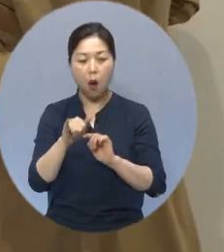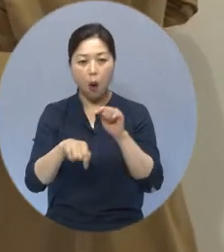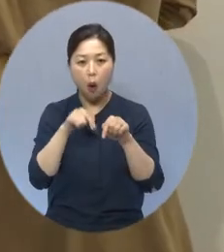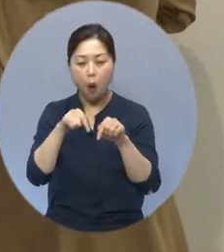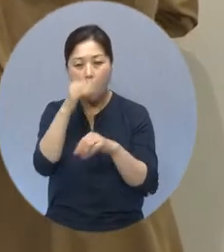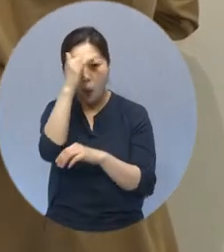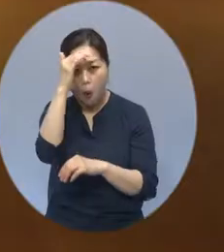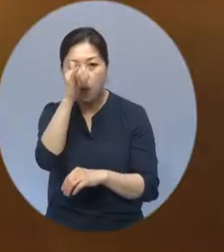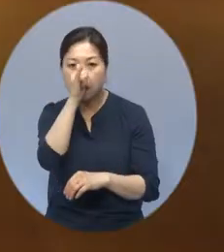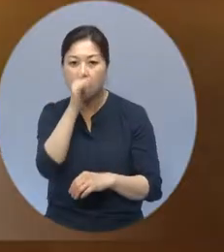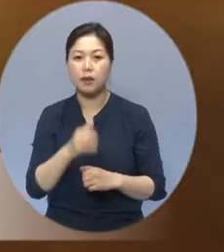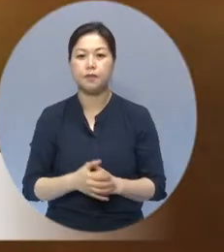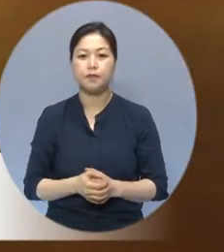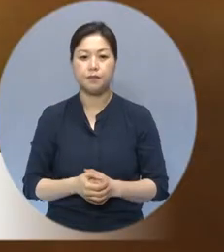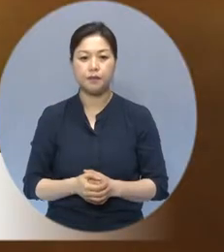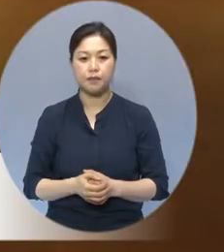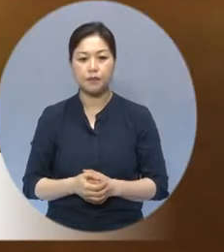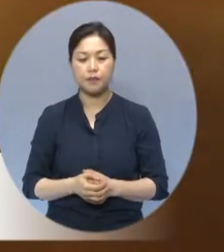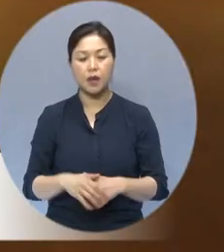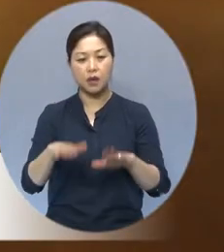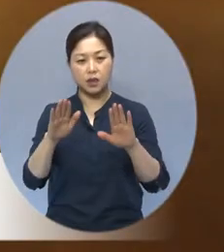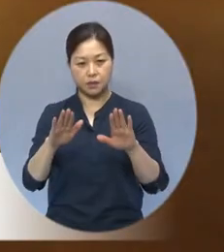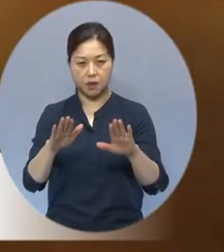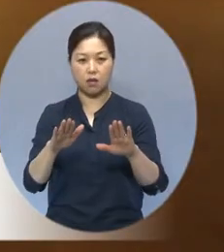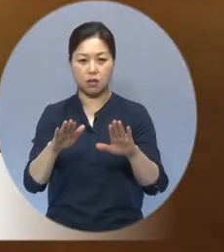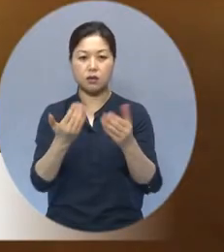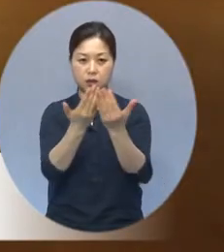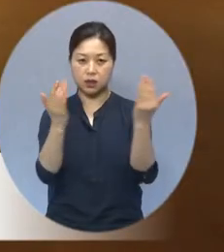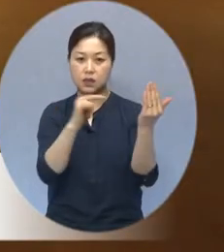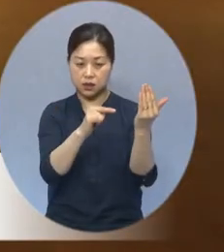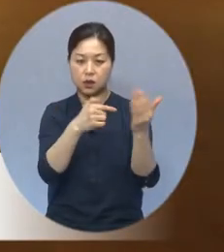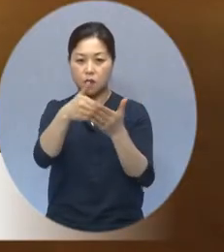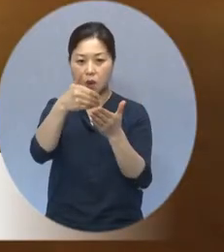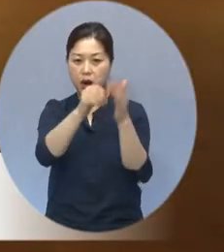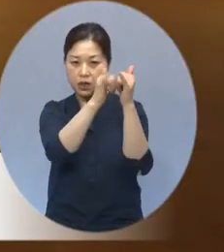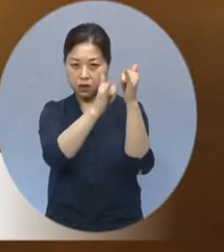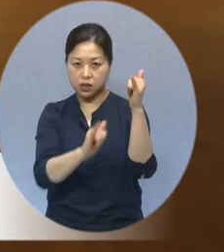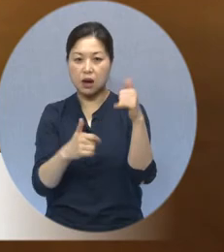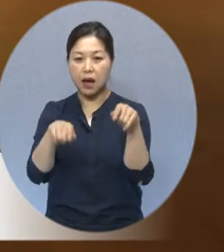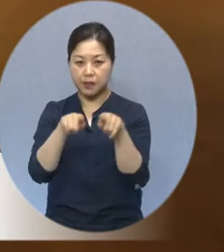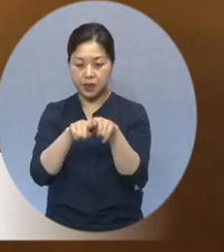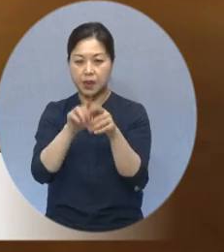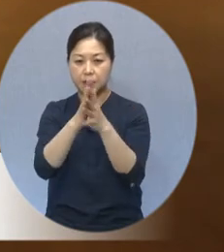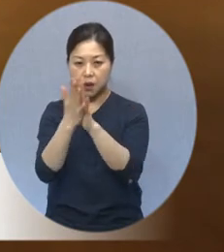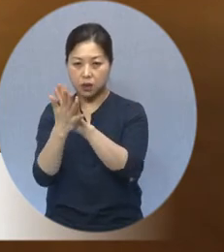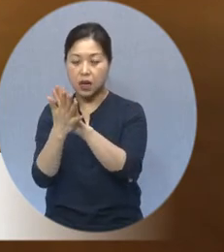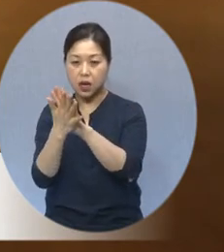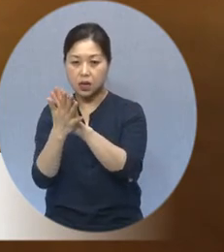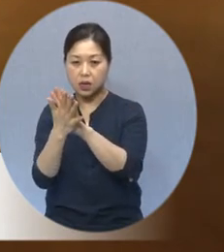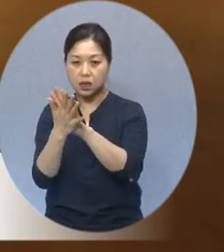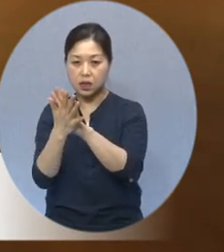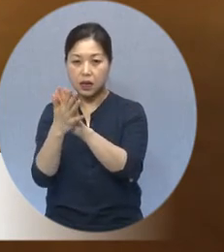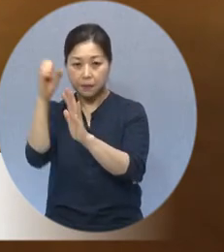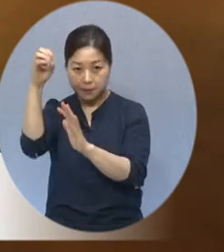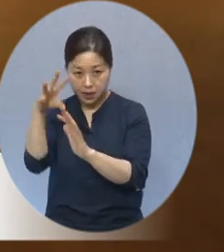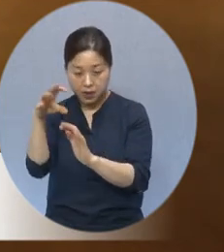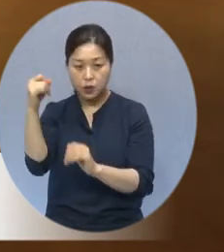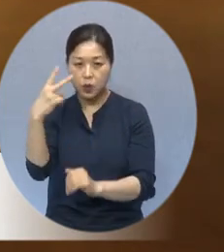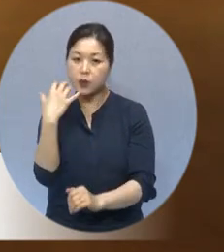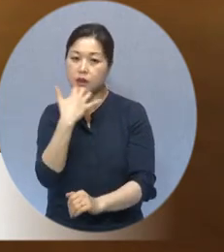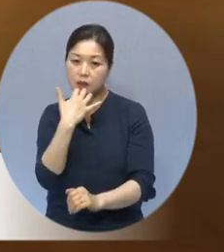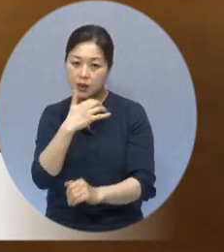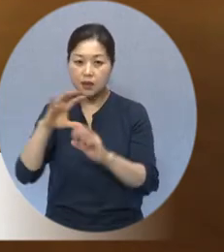있습니다. 예, 이번 전시는 회화의 역사와 더불어 변화하게 된 빛과